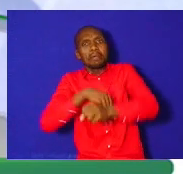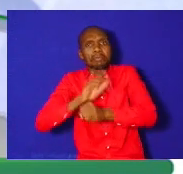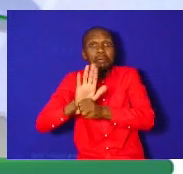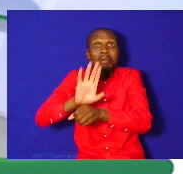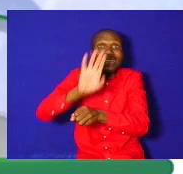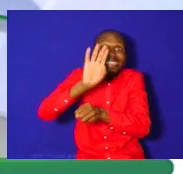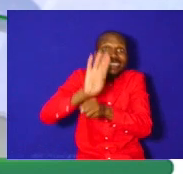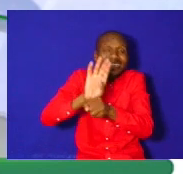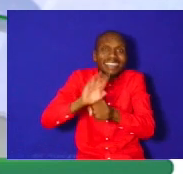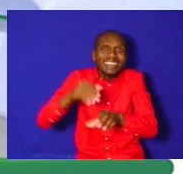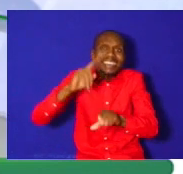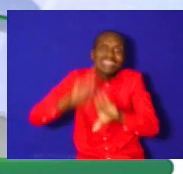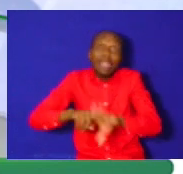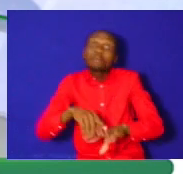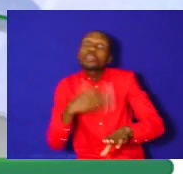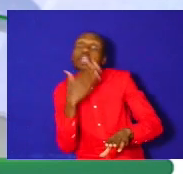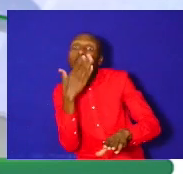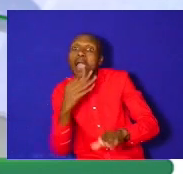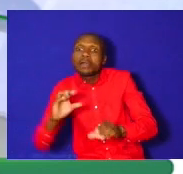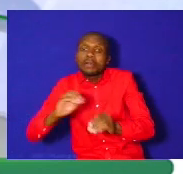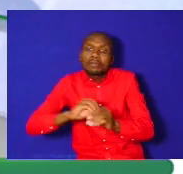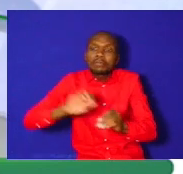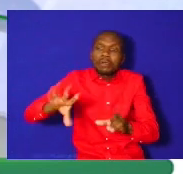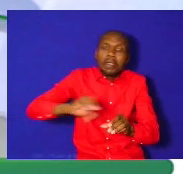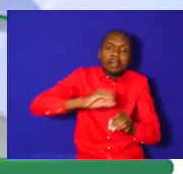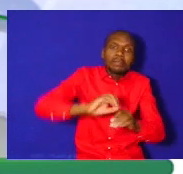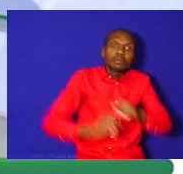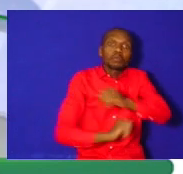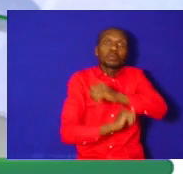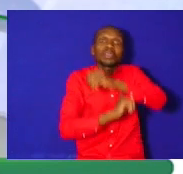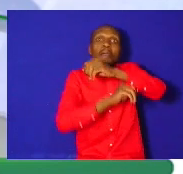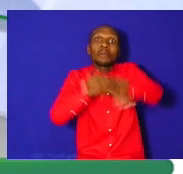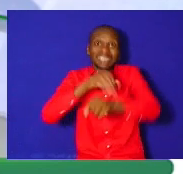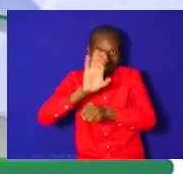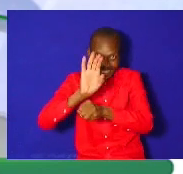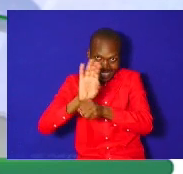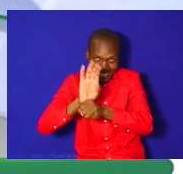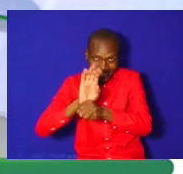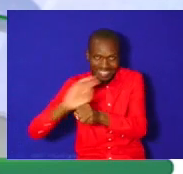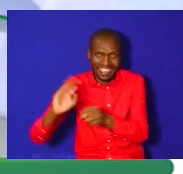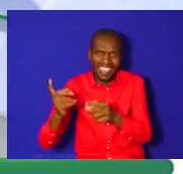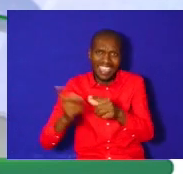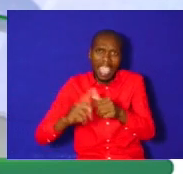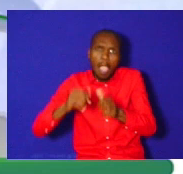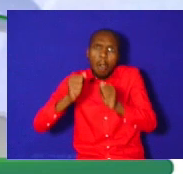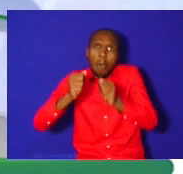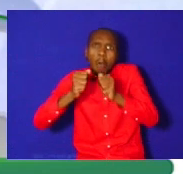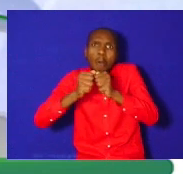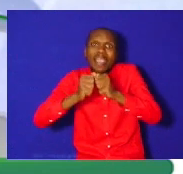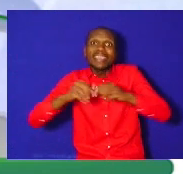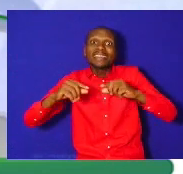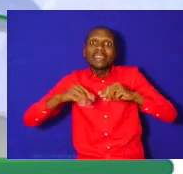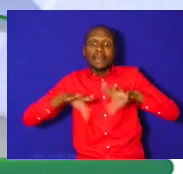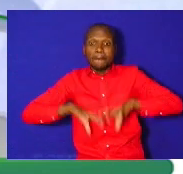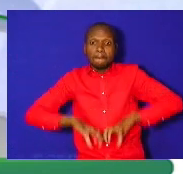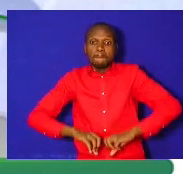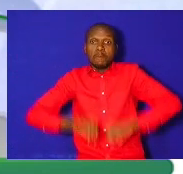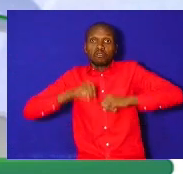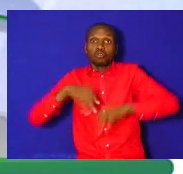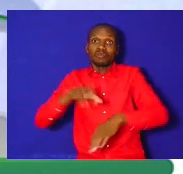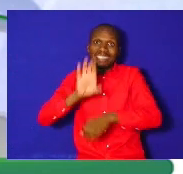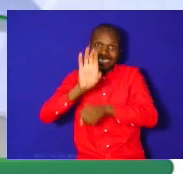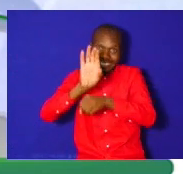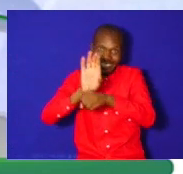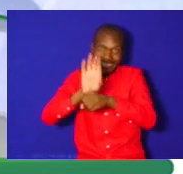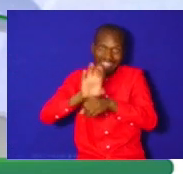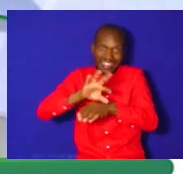chitagete umuchango osekabatete chibese chugusiro ali ubwe kanisa kolengana no munyakero bubwe kanisa ya